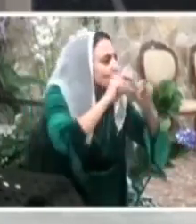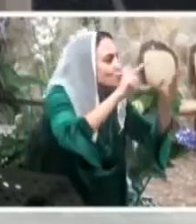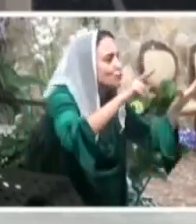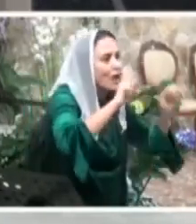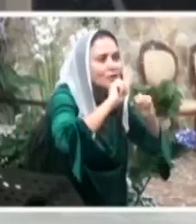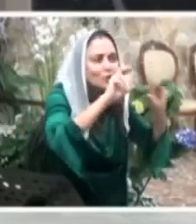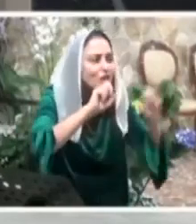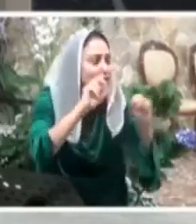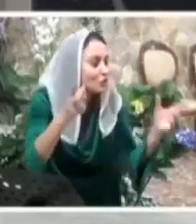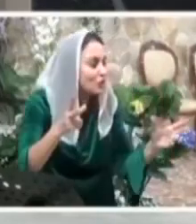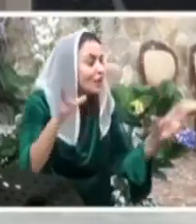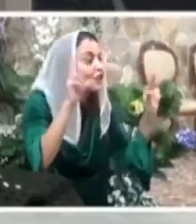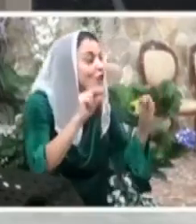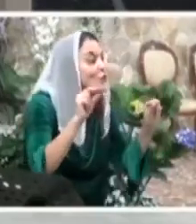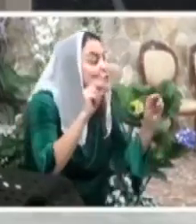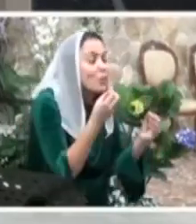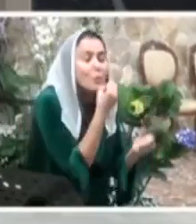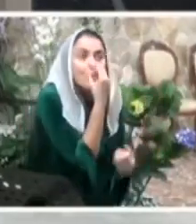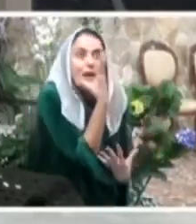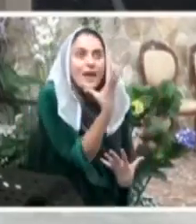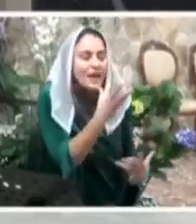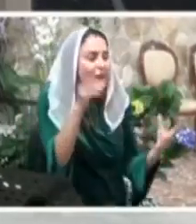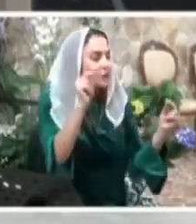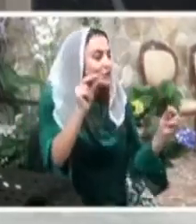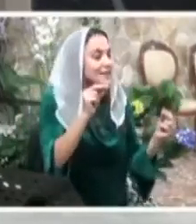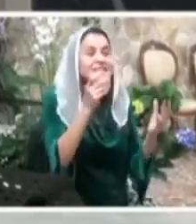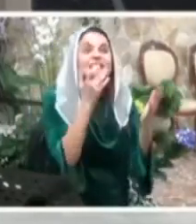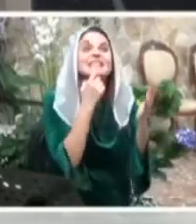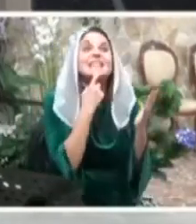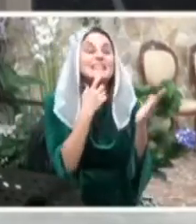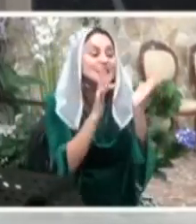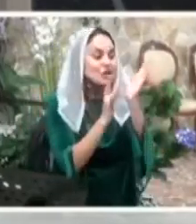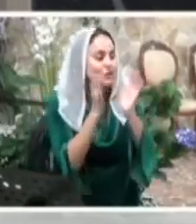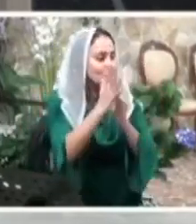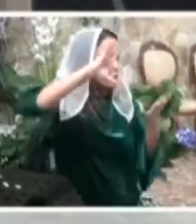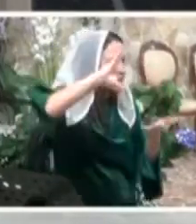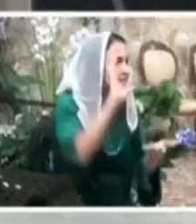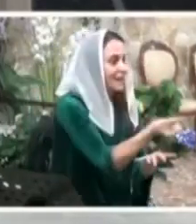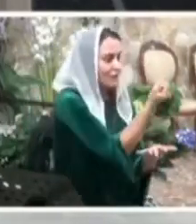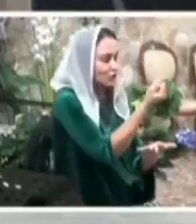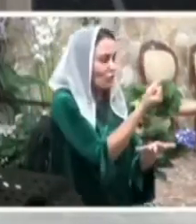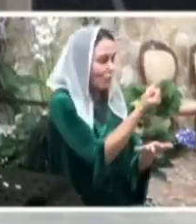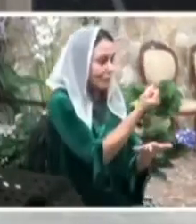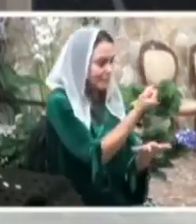la lieta notizia di Gesù il Salvatore.